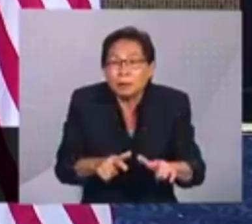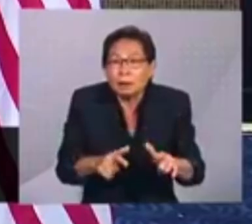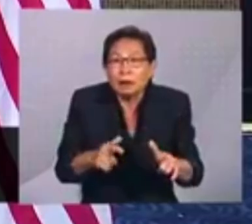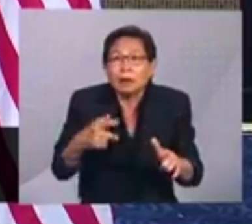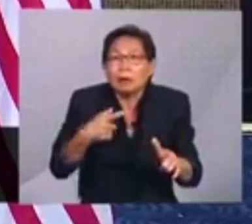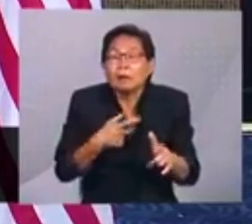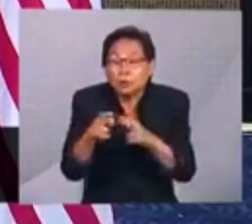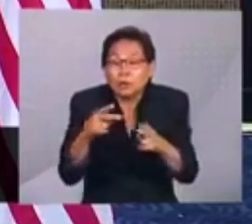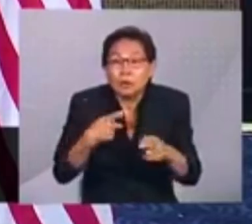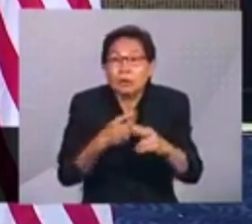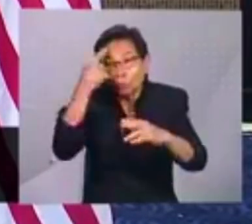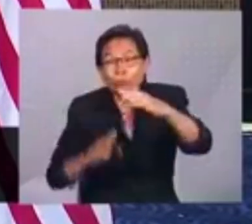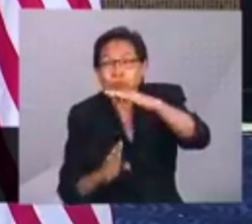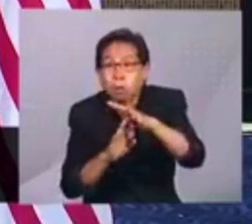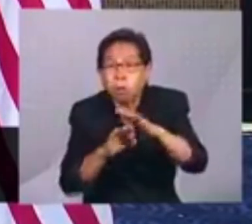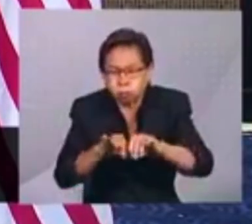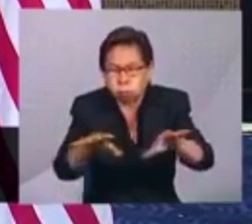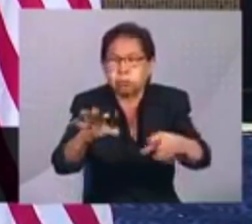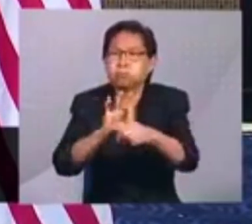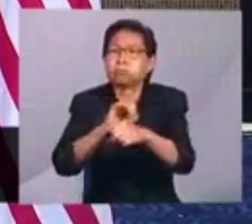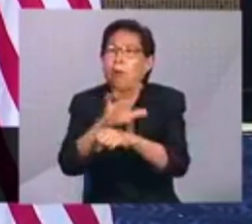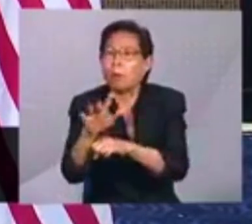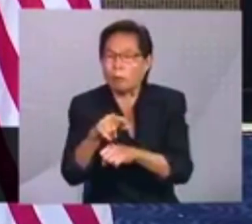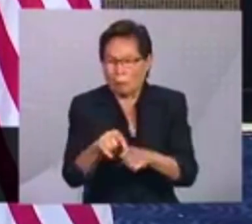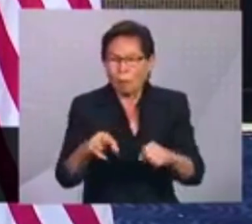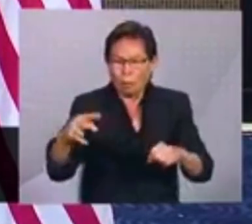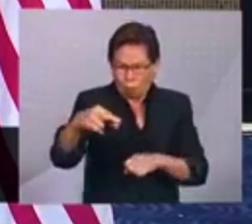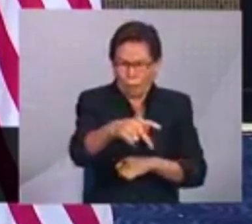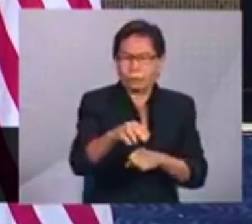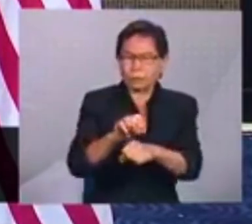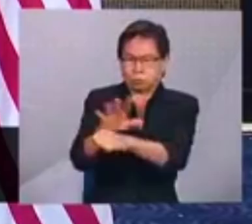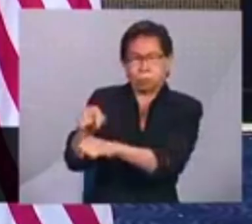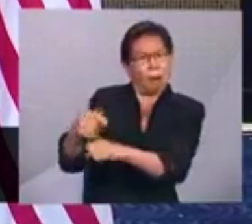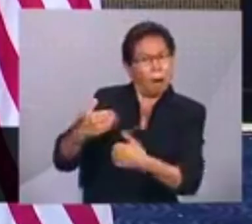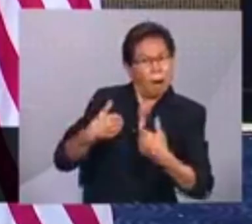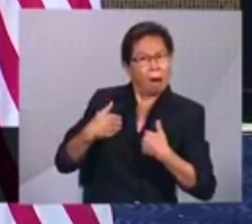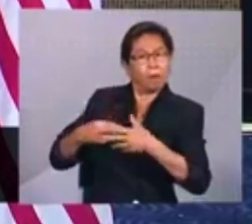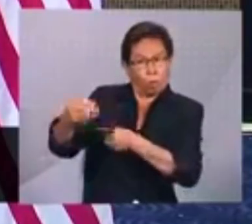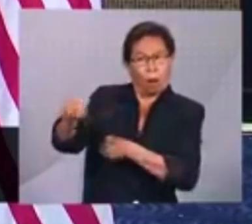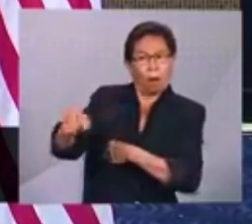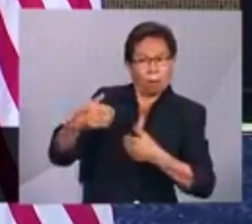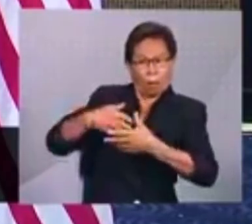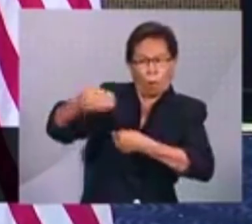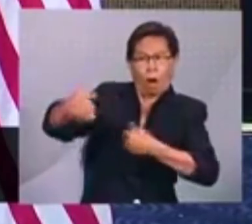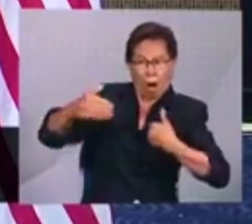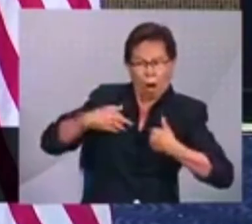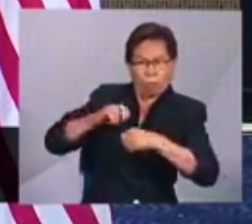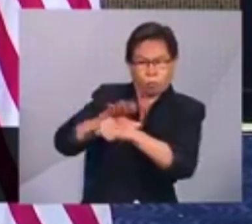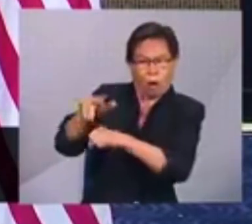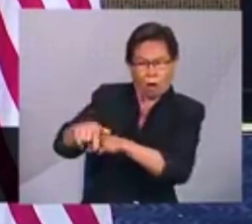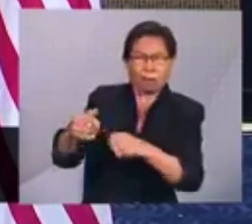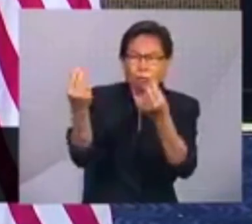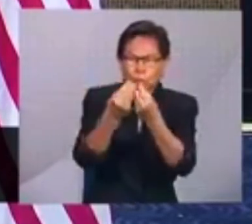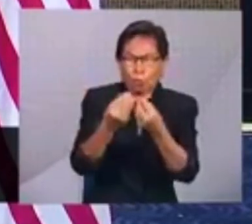menangani komik di balai seni masih ada diluar sana Yok Hai walaupun jumlah